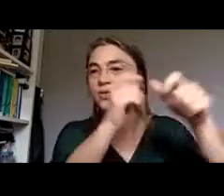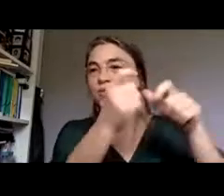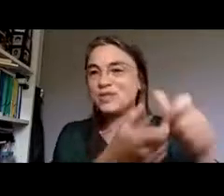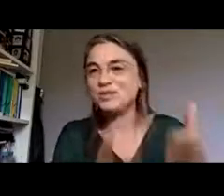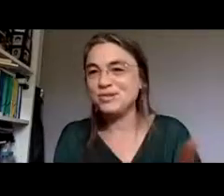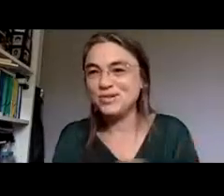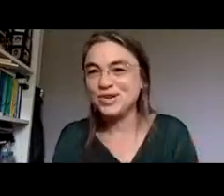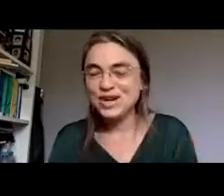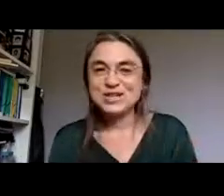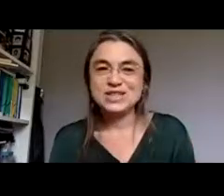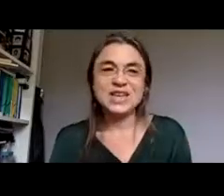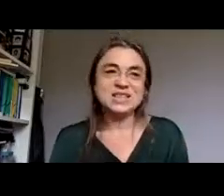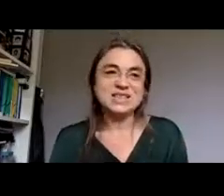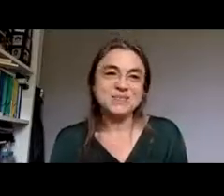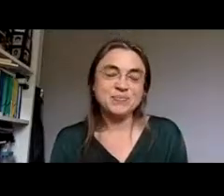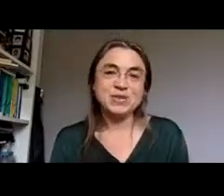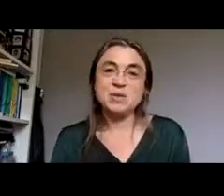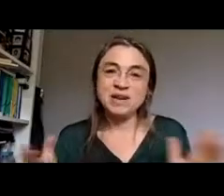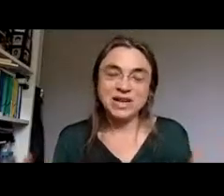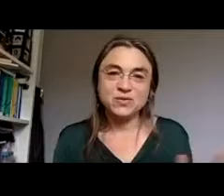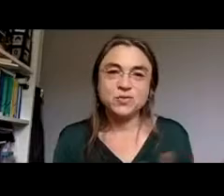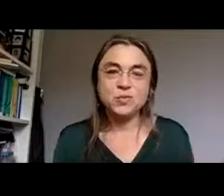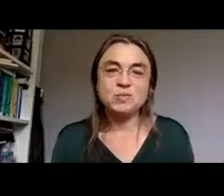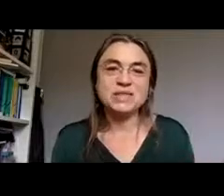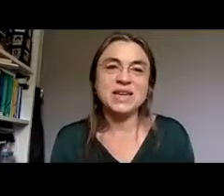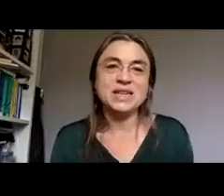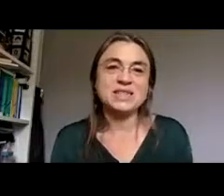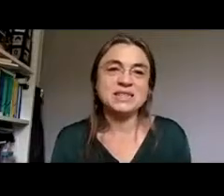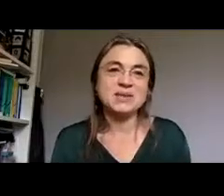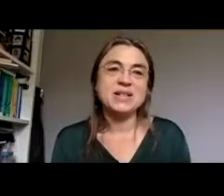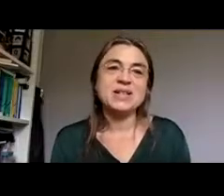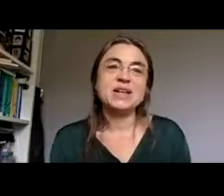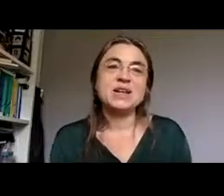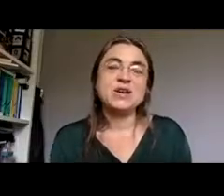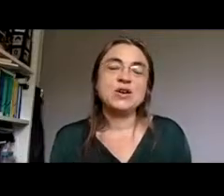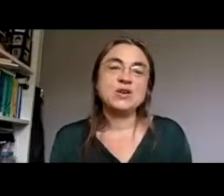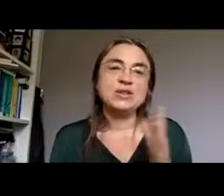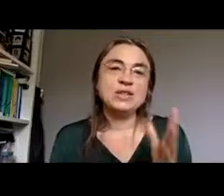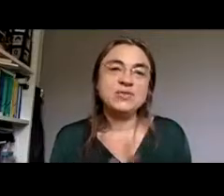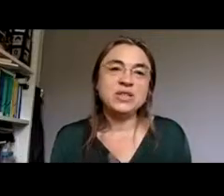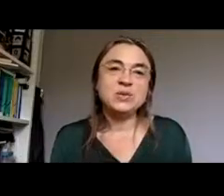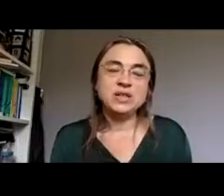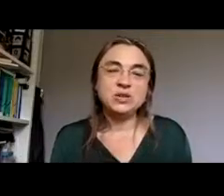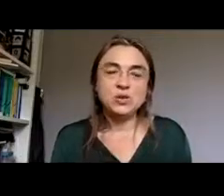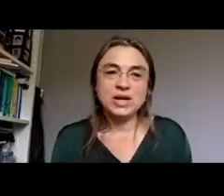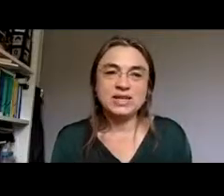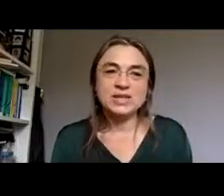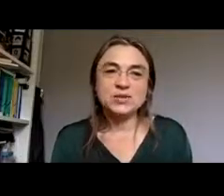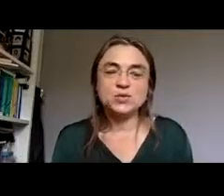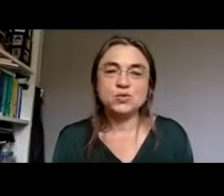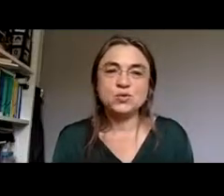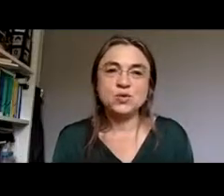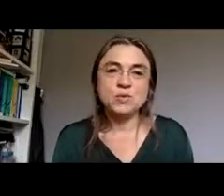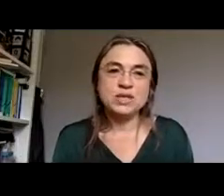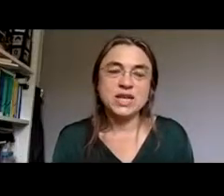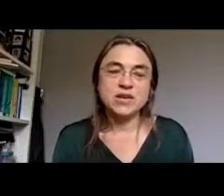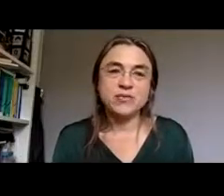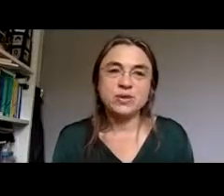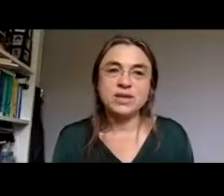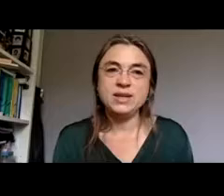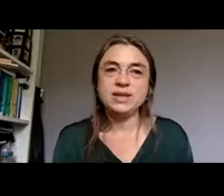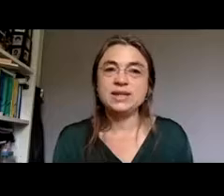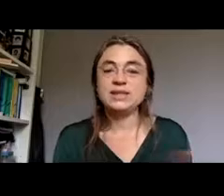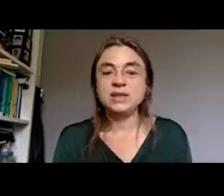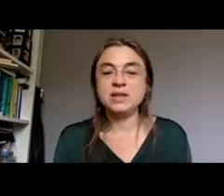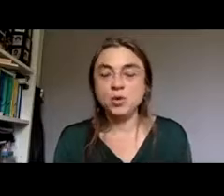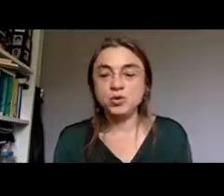et ils reconstituent ce qui a été dit. Ce n'est pas le cas de tout le monde, mais ça existe. Des difficultés de localisation du son, comme déjà